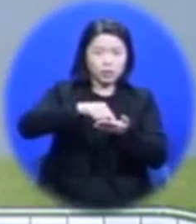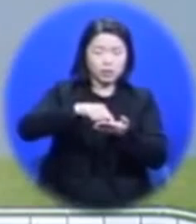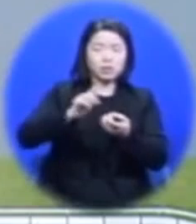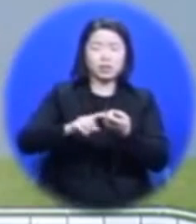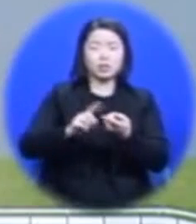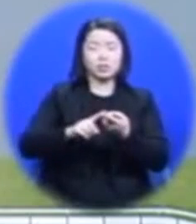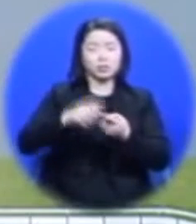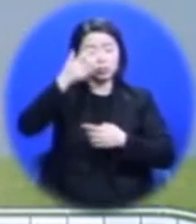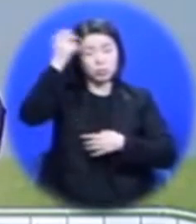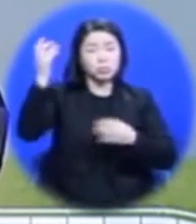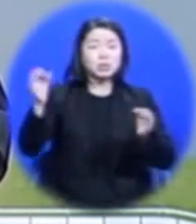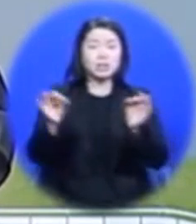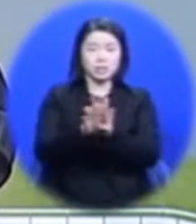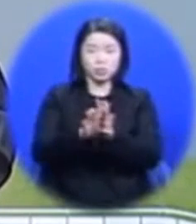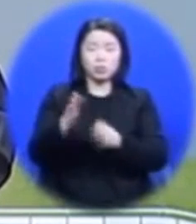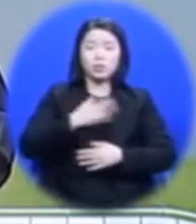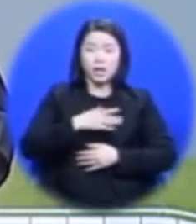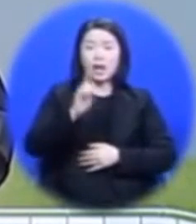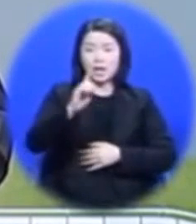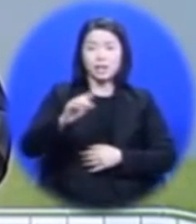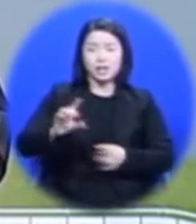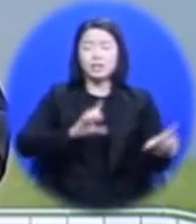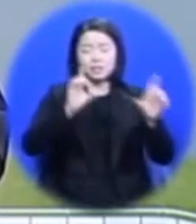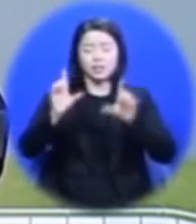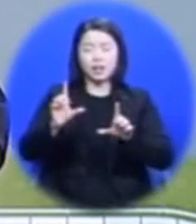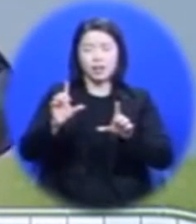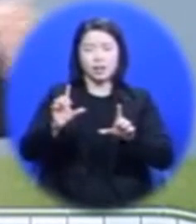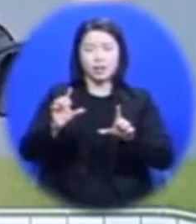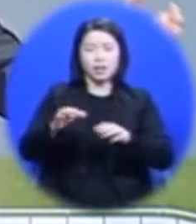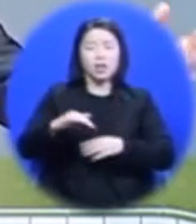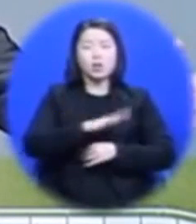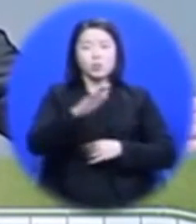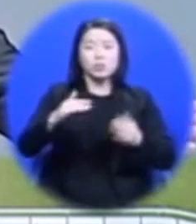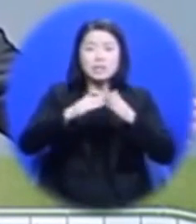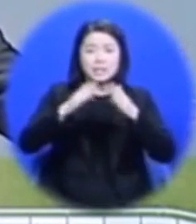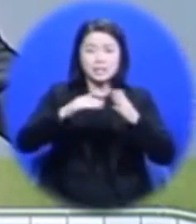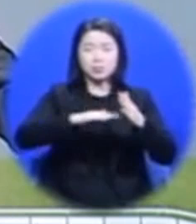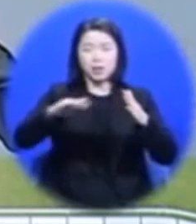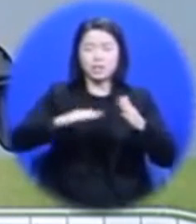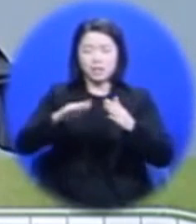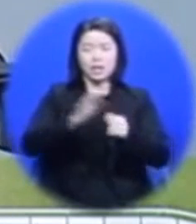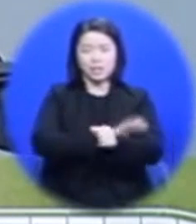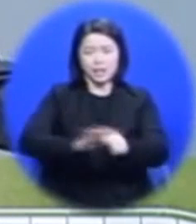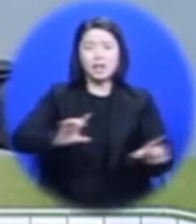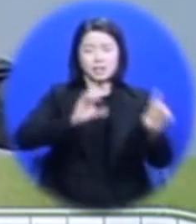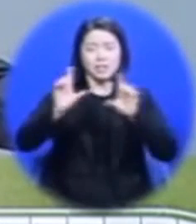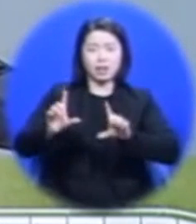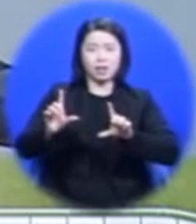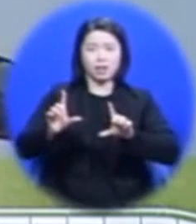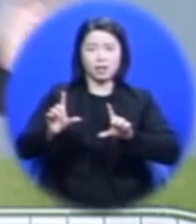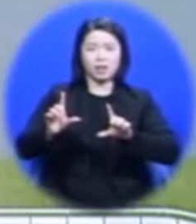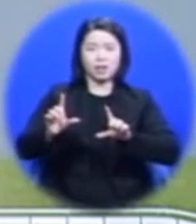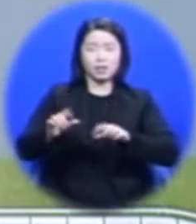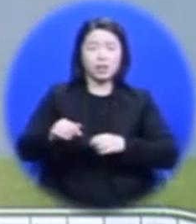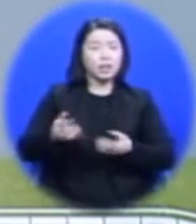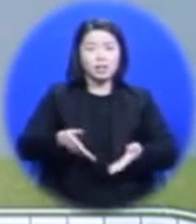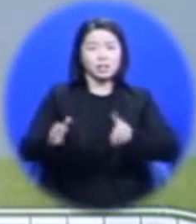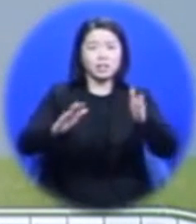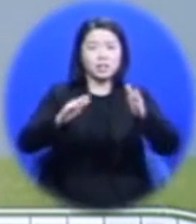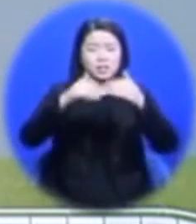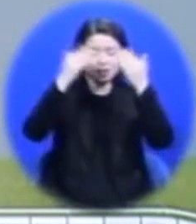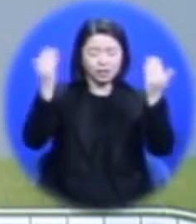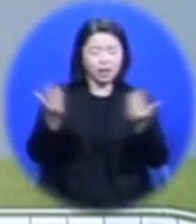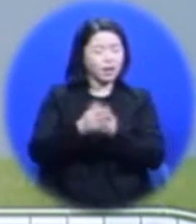사라졌고 나 하나 잘 살아야지 뭐 나. 우리 집안이나 잘 살아야지. 길을 다